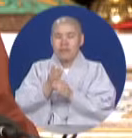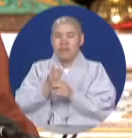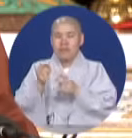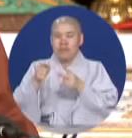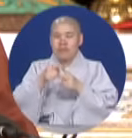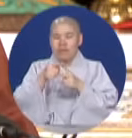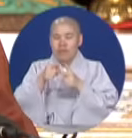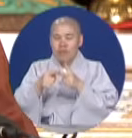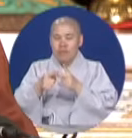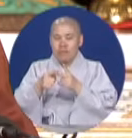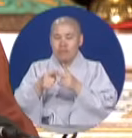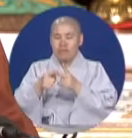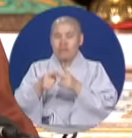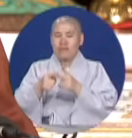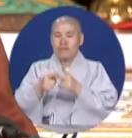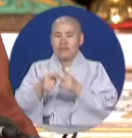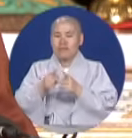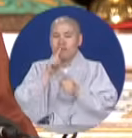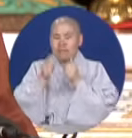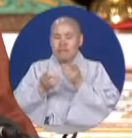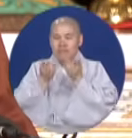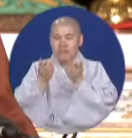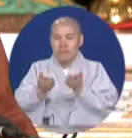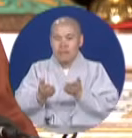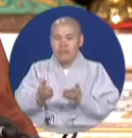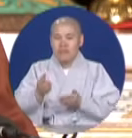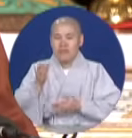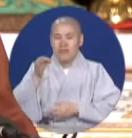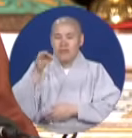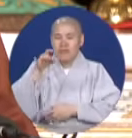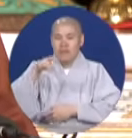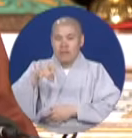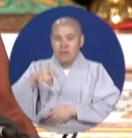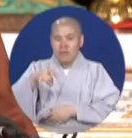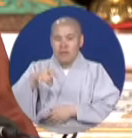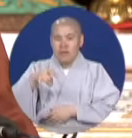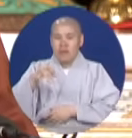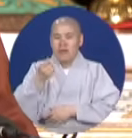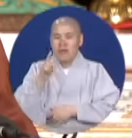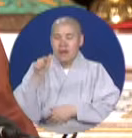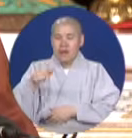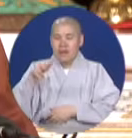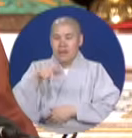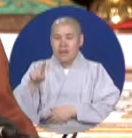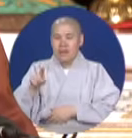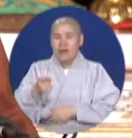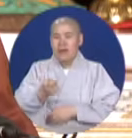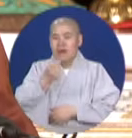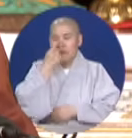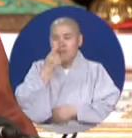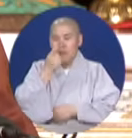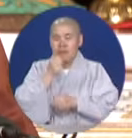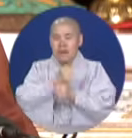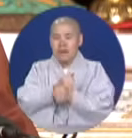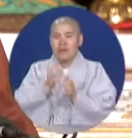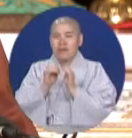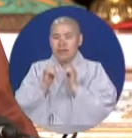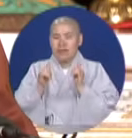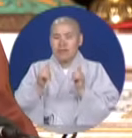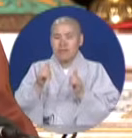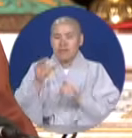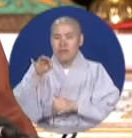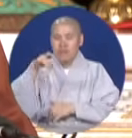두 가지로 말씀을 하셨어요. 위학자, 학을 하는 사람,